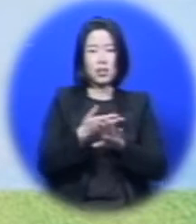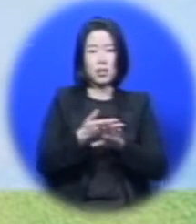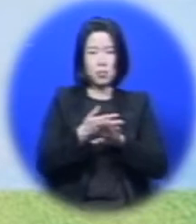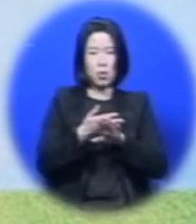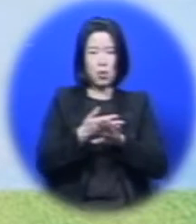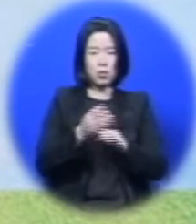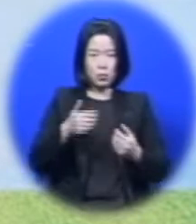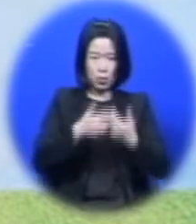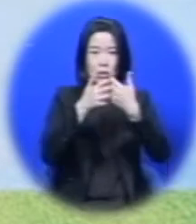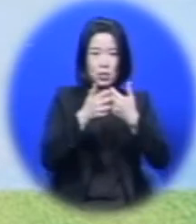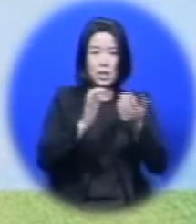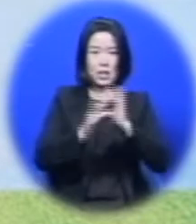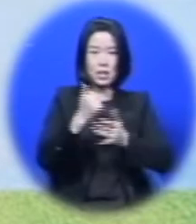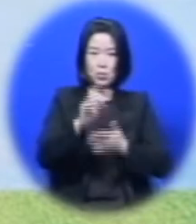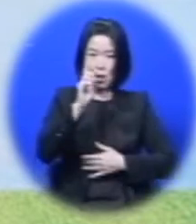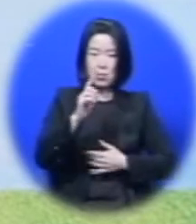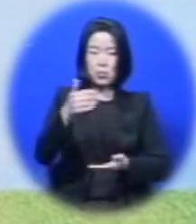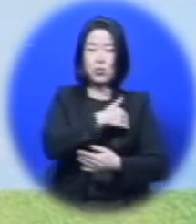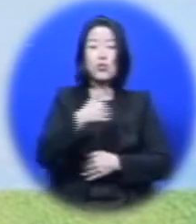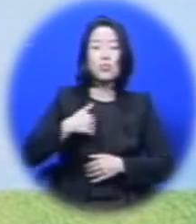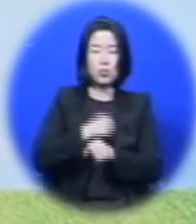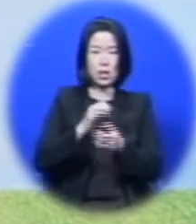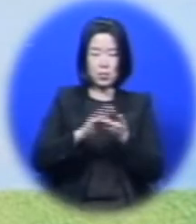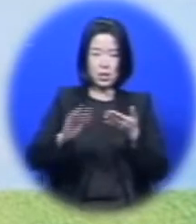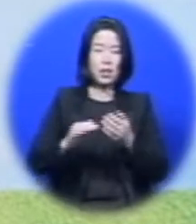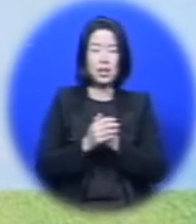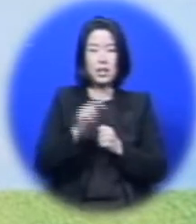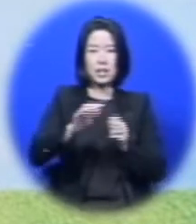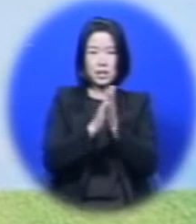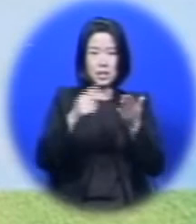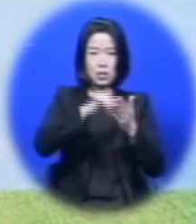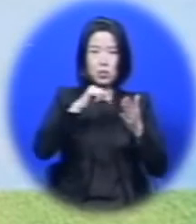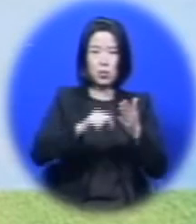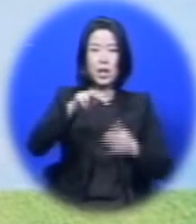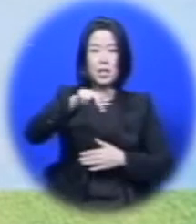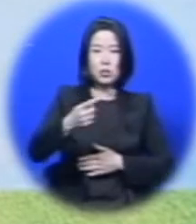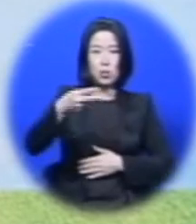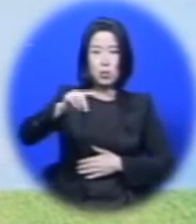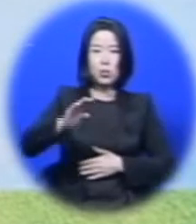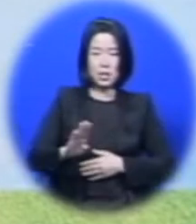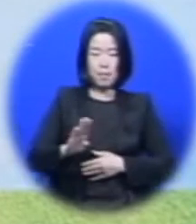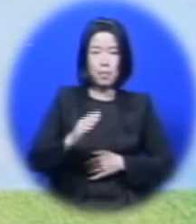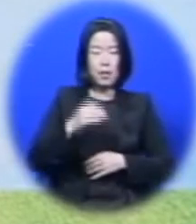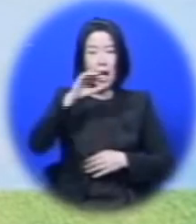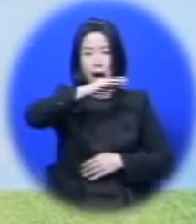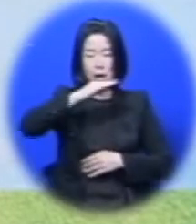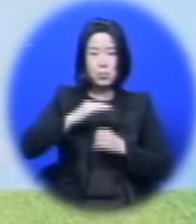예수님 한 분이면 충분하다 그런 뜻입니다. 이 책 속에 조셉이라고 하는 사람, 아프리카